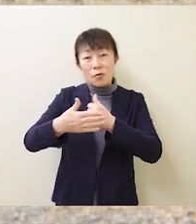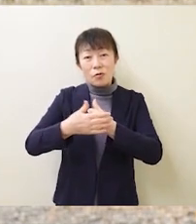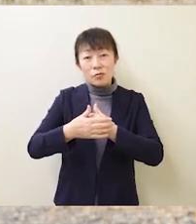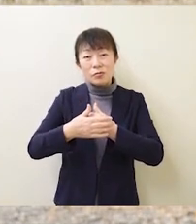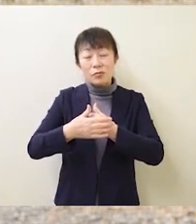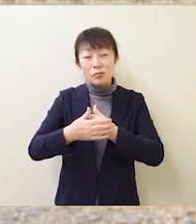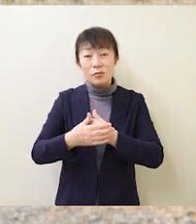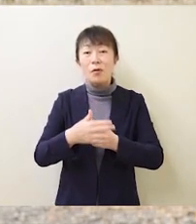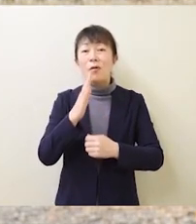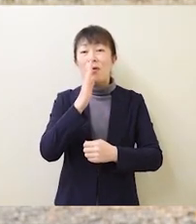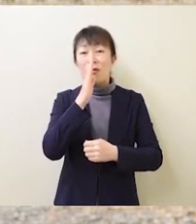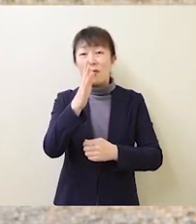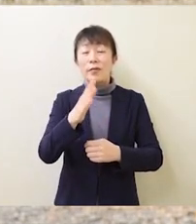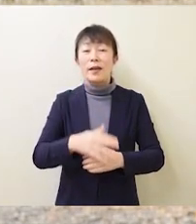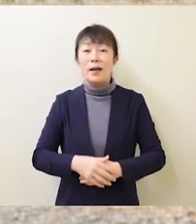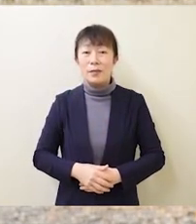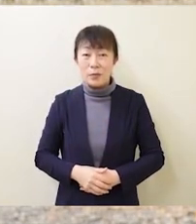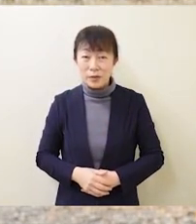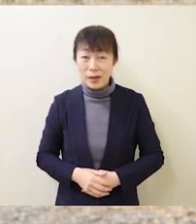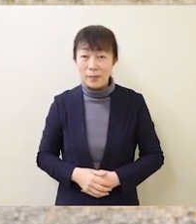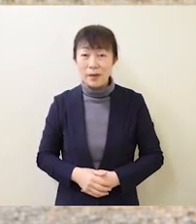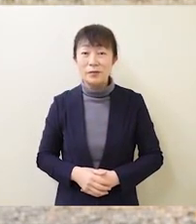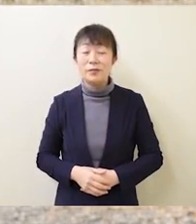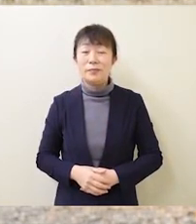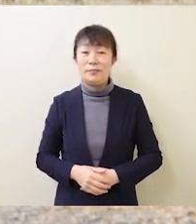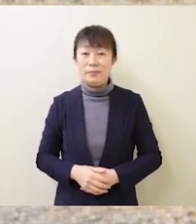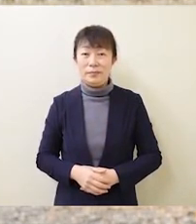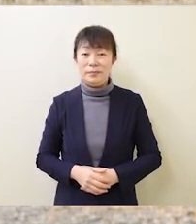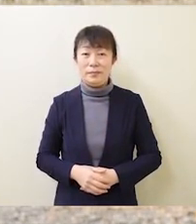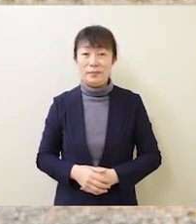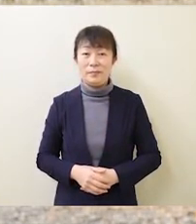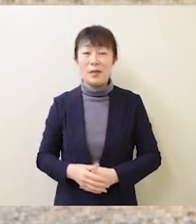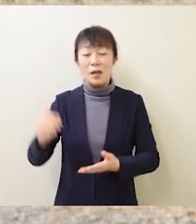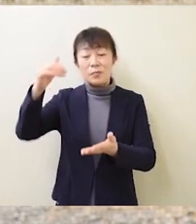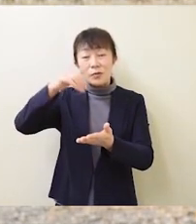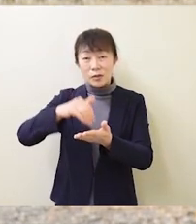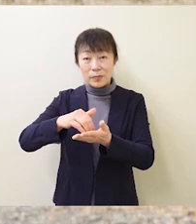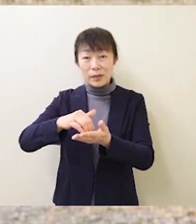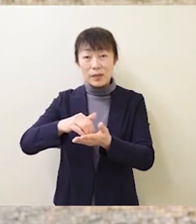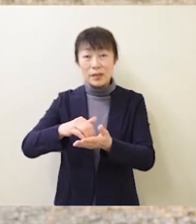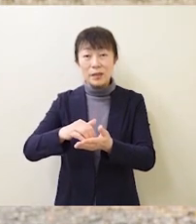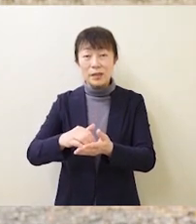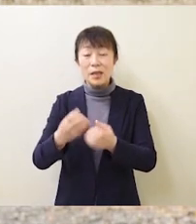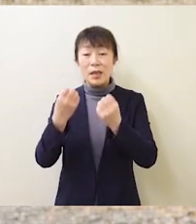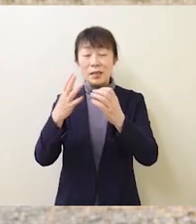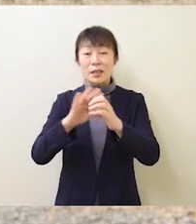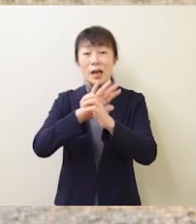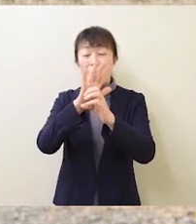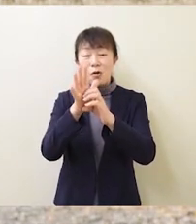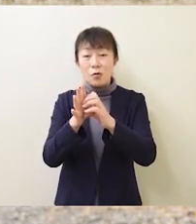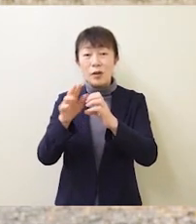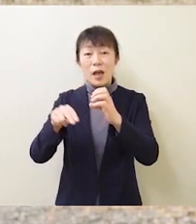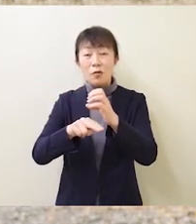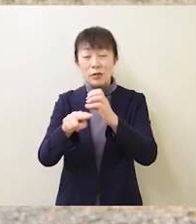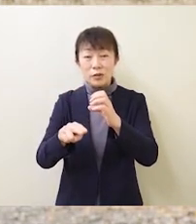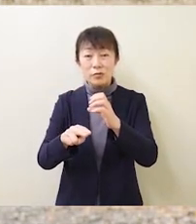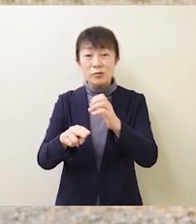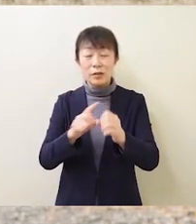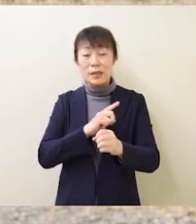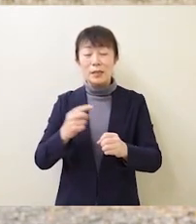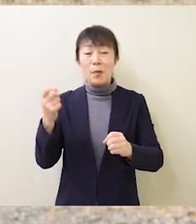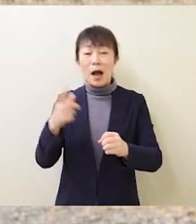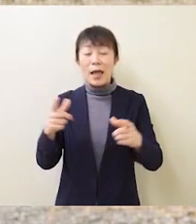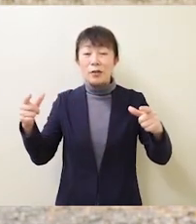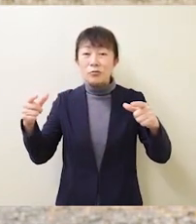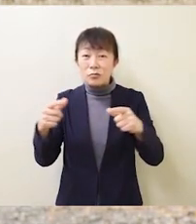を賜りますよう心からお願いを申し上げます。結びに、新型コロナウイルスが一日も